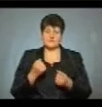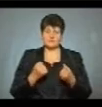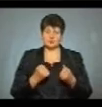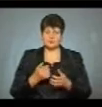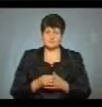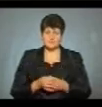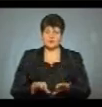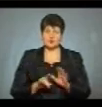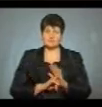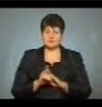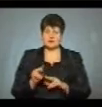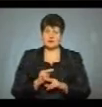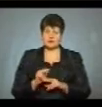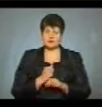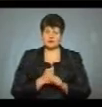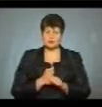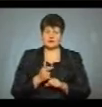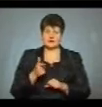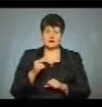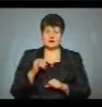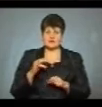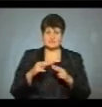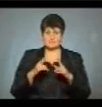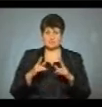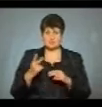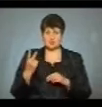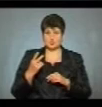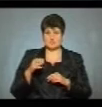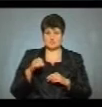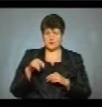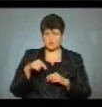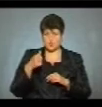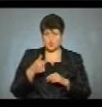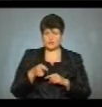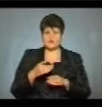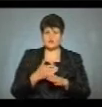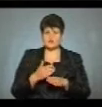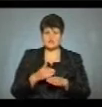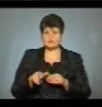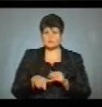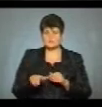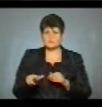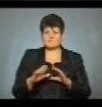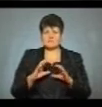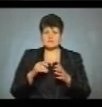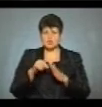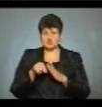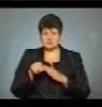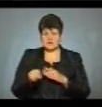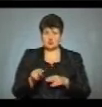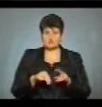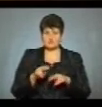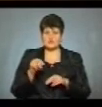автомобіль. Розпочали ремонтні роботи на Гаївському мості 2 травня цього року. Він є частиною траси міжнародного значення. Його збудували